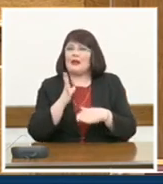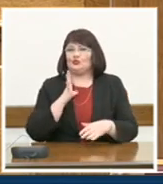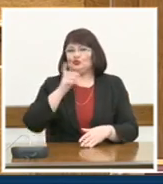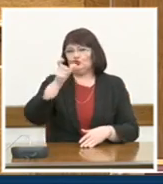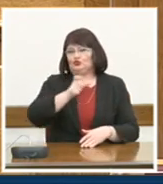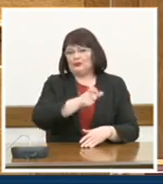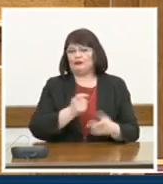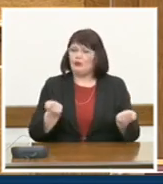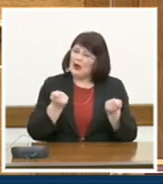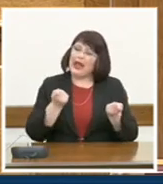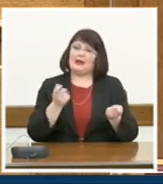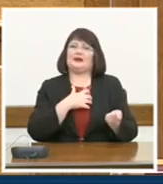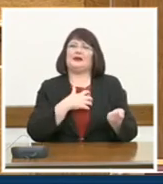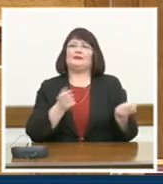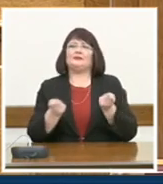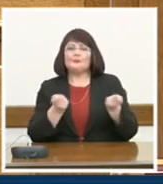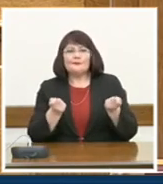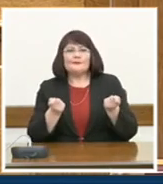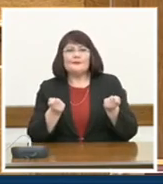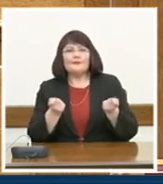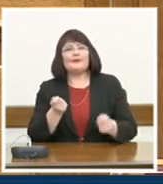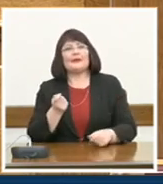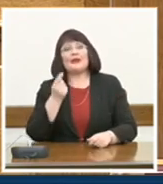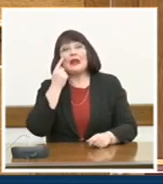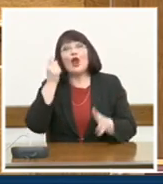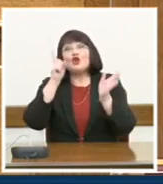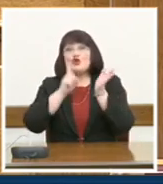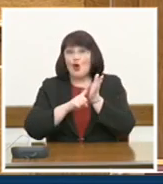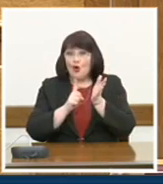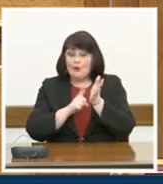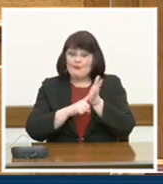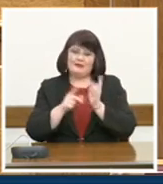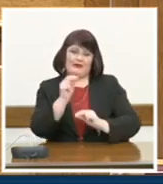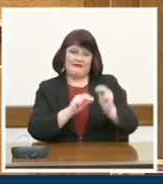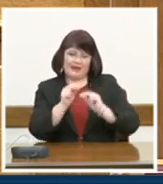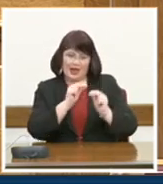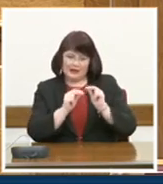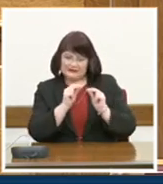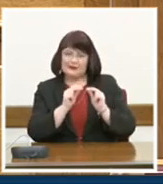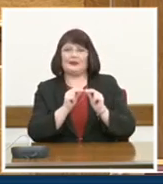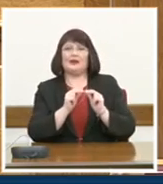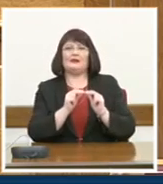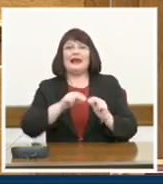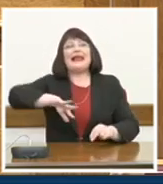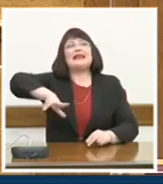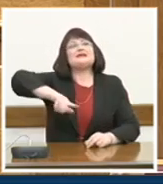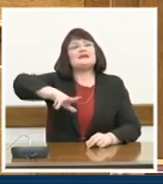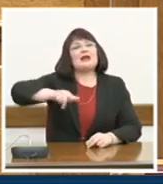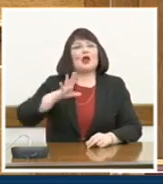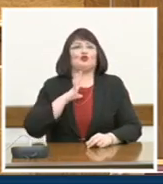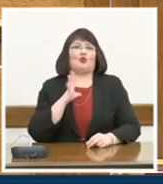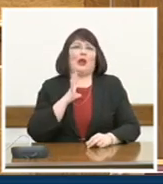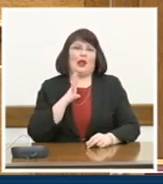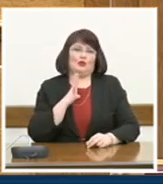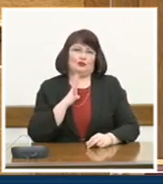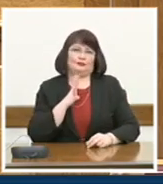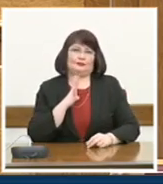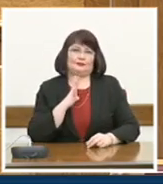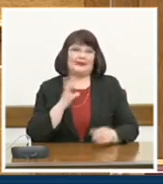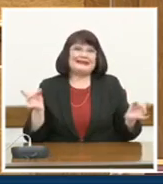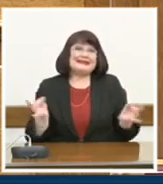μένει στο απειρόβλητο η νόμιμη, η θεσμοθετημένη ληστεία σε βάρος του λαού, που είναι το μεγαλύτερο